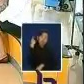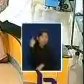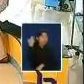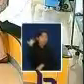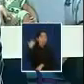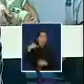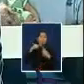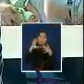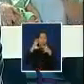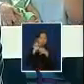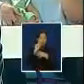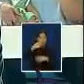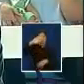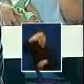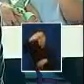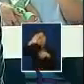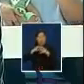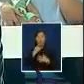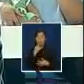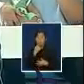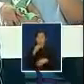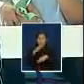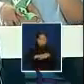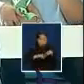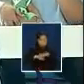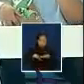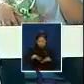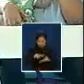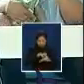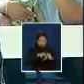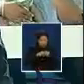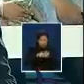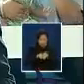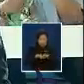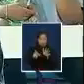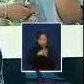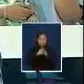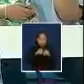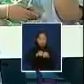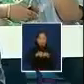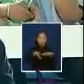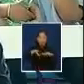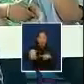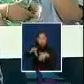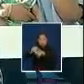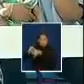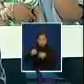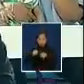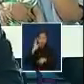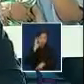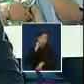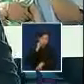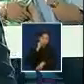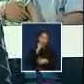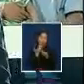วลเรื่องของการระบาดของโรคมือเท้าปากนั้นสร้างความวิตกกังวลให้กับพ่อแม่ผู้ปกครองทั่วประเทศไทยนะครับรัฐบาลนั้นจะ